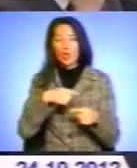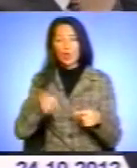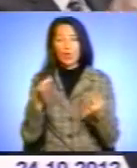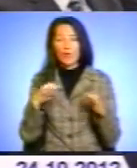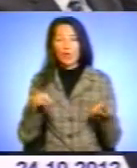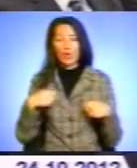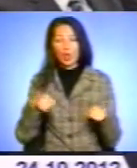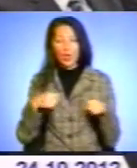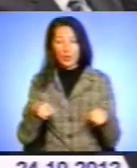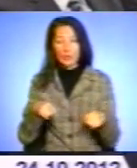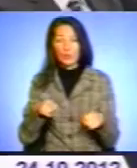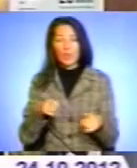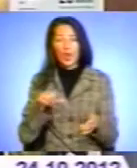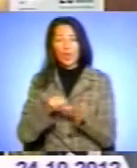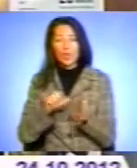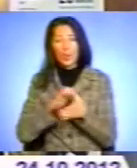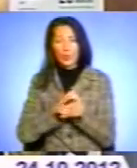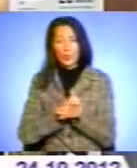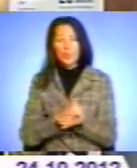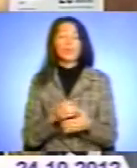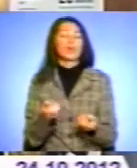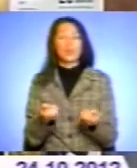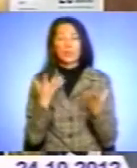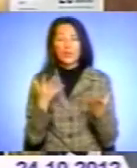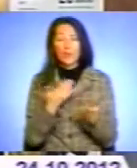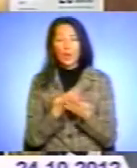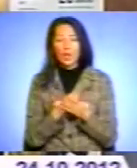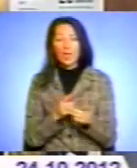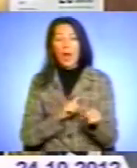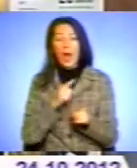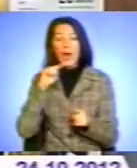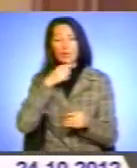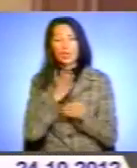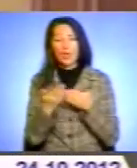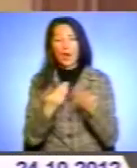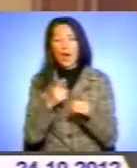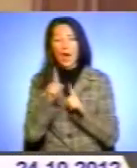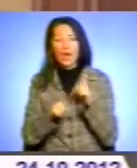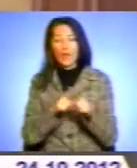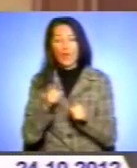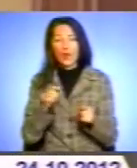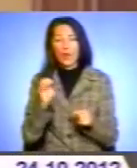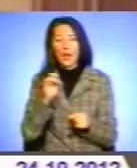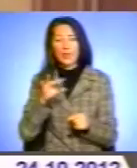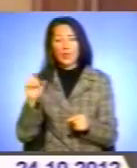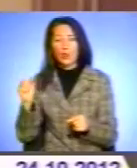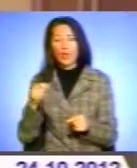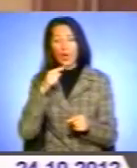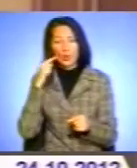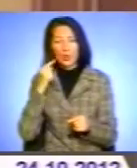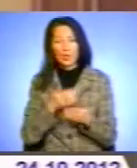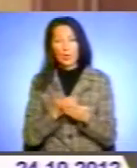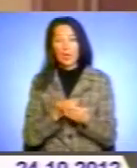познайомилися з найяскравішими прикладами успішних реформ, зокрема тих, що вже відбулися у Росії та Естонії, як то відкриття індустріальних парків та